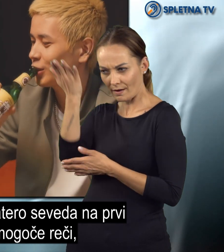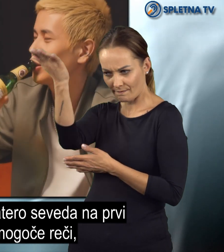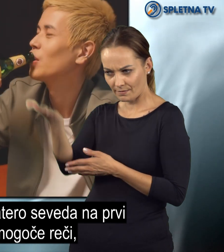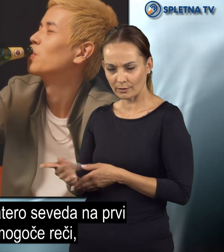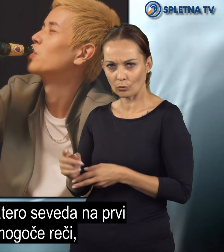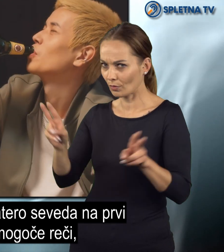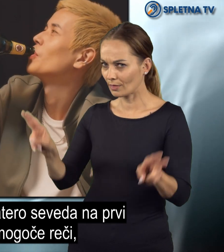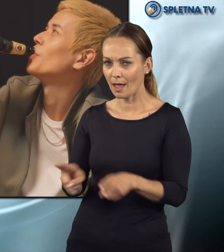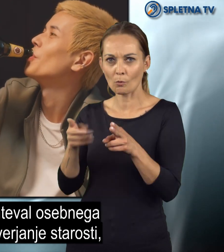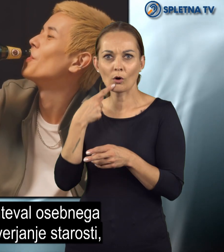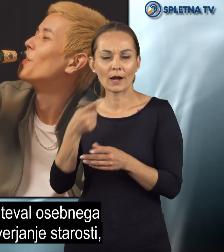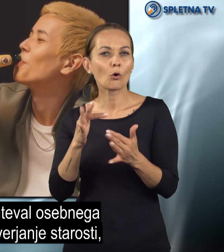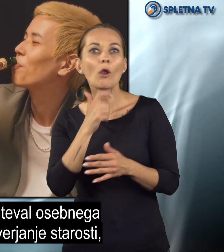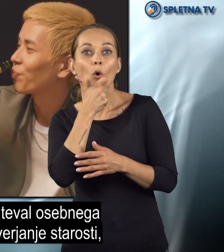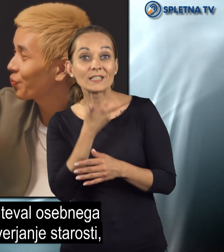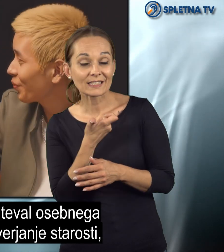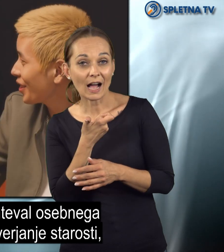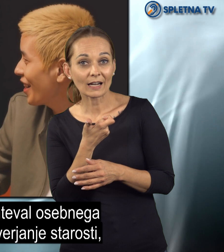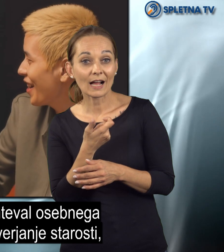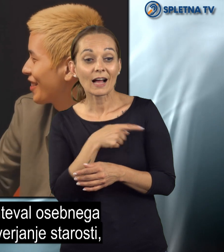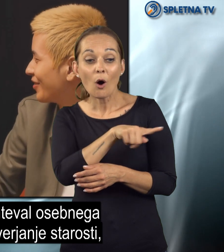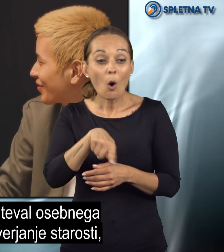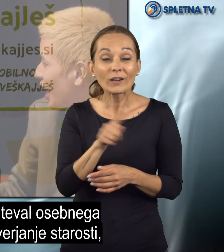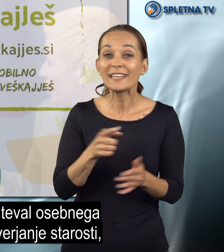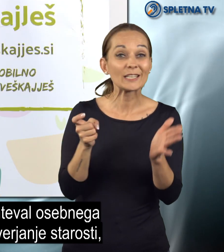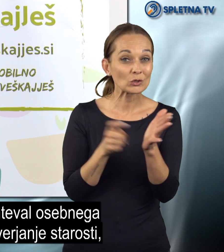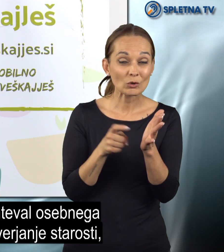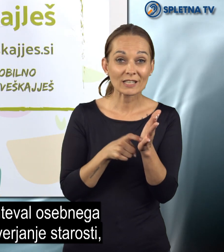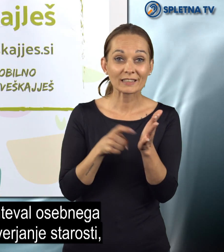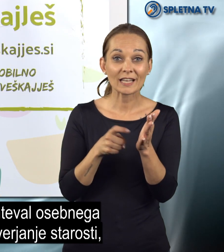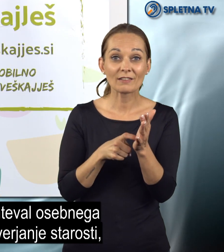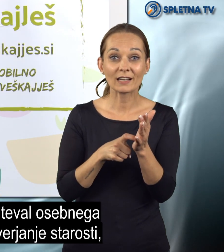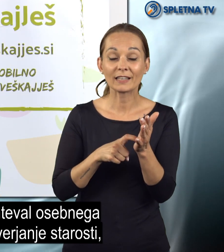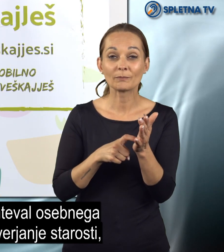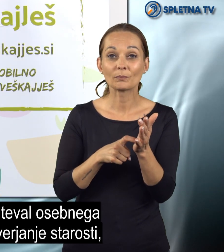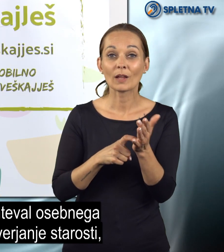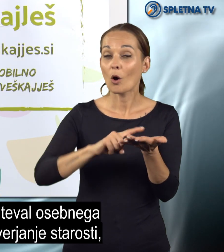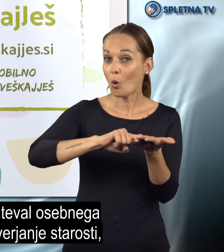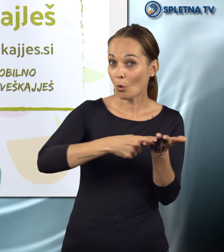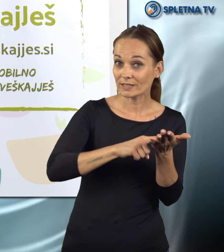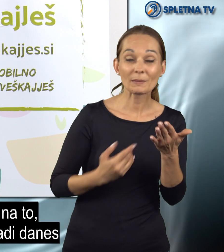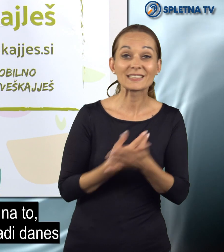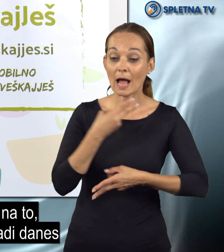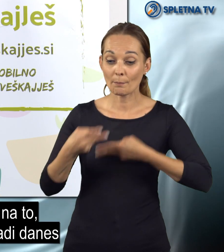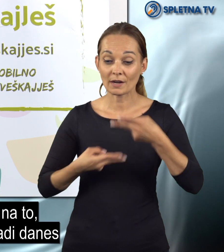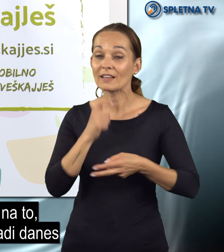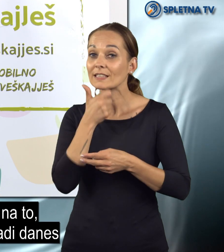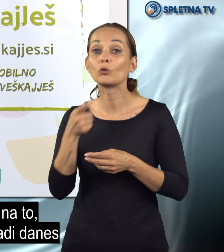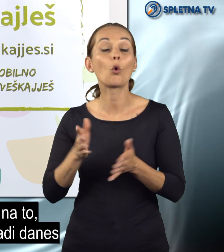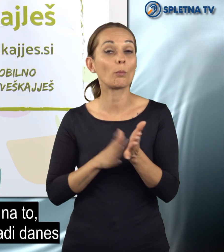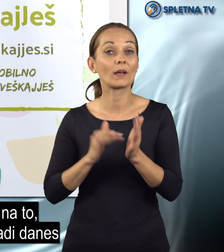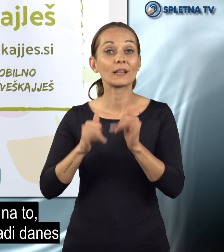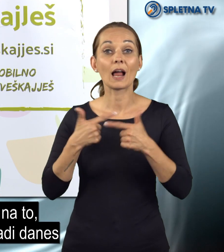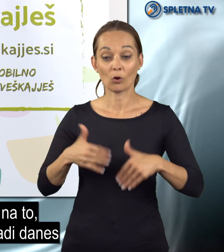ni bilo mogoče reči, koliko je stara, zahteval osebnega dokumenta za preverjanje starosti. Kar kaže na to, da